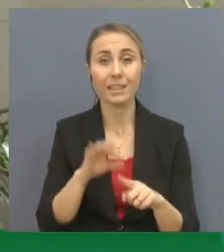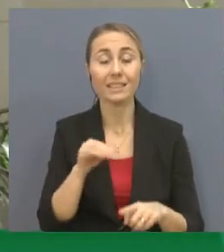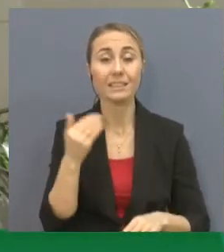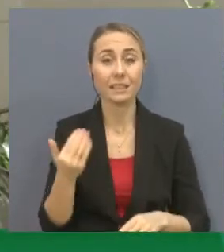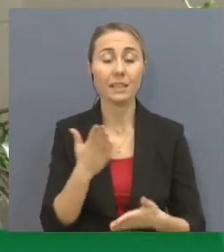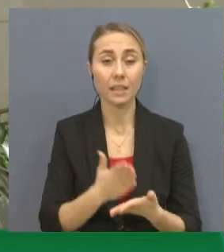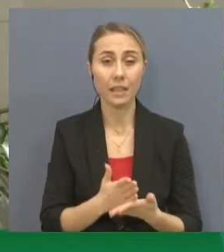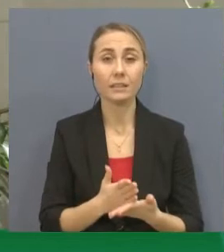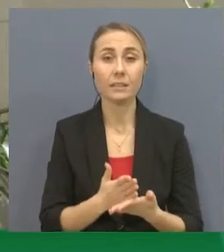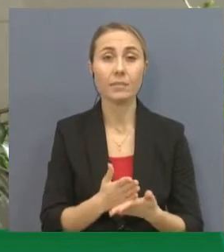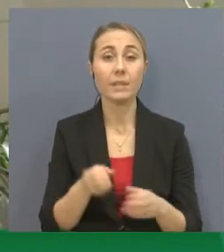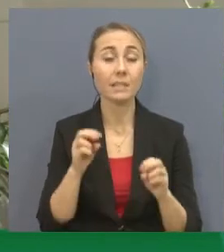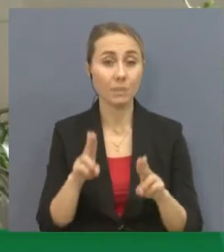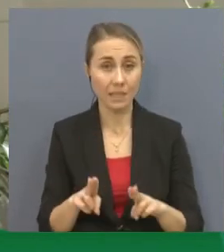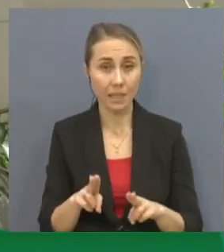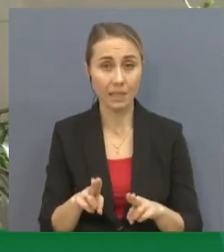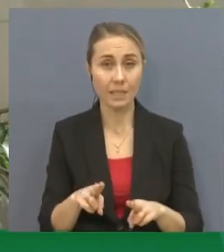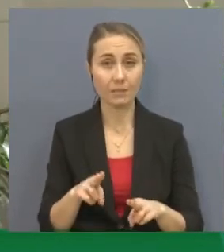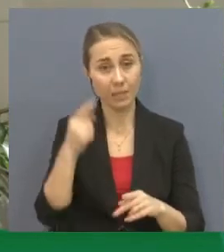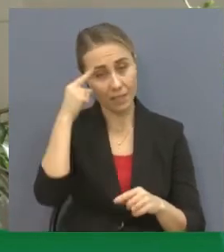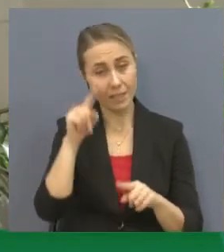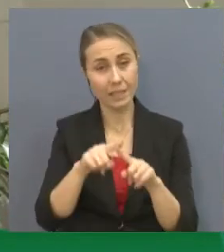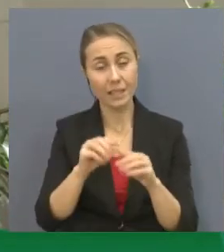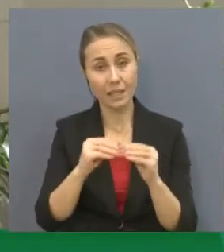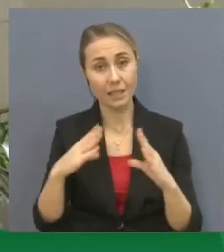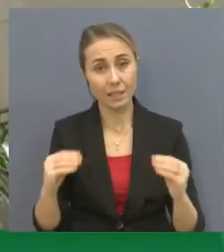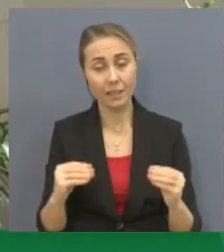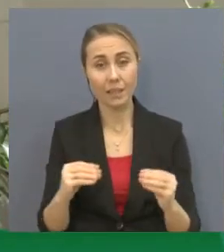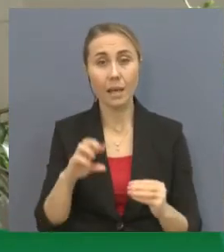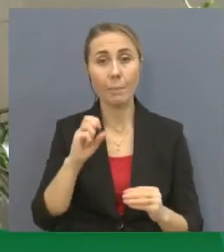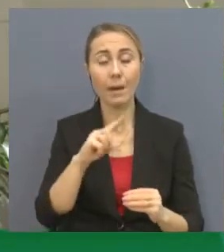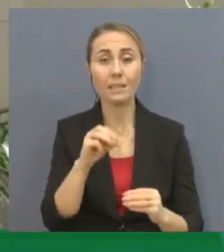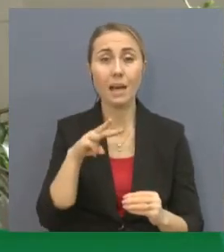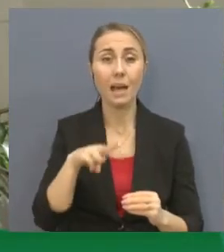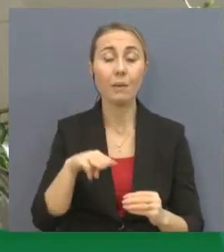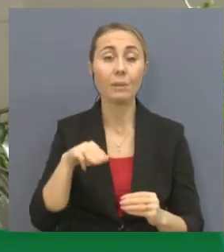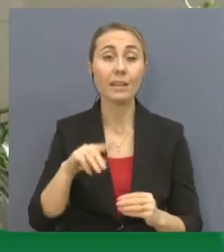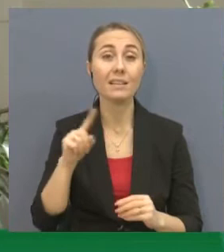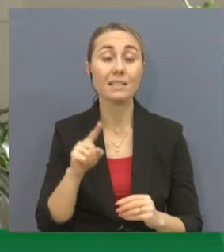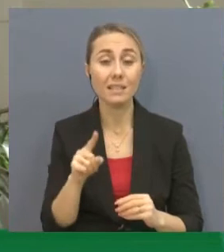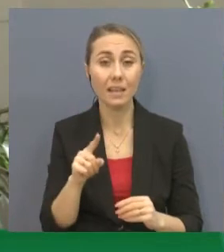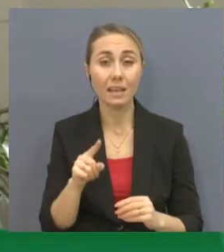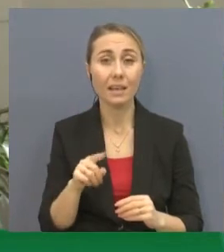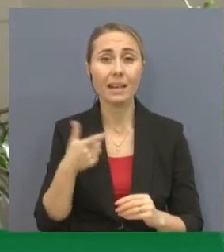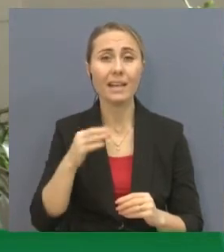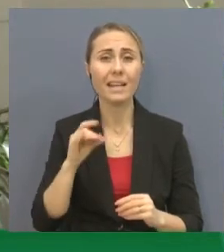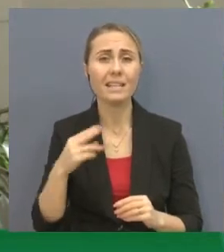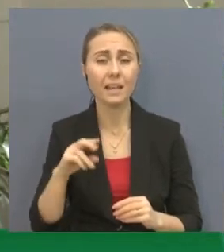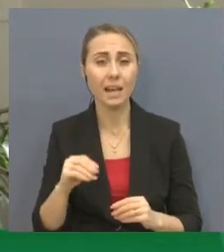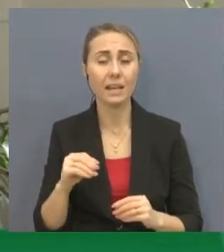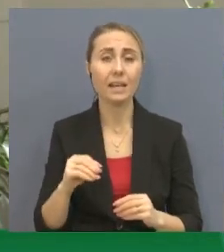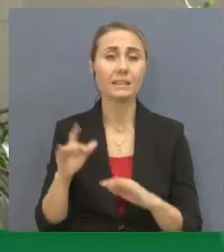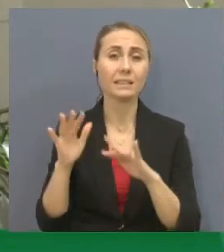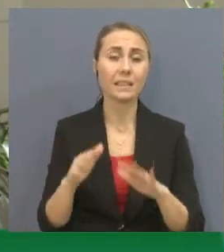есть это специализированная техника это на базе мтз лидера снега погрузчики